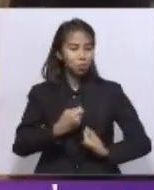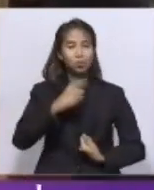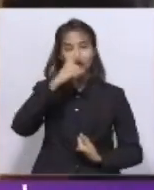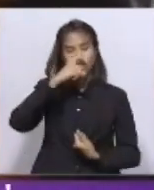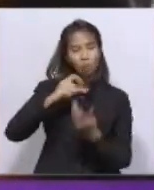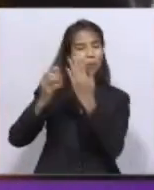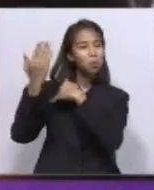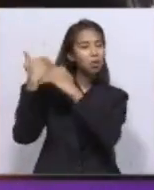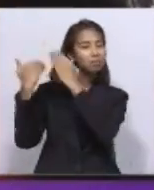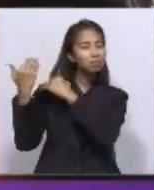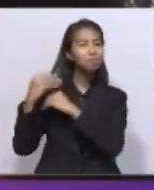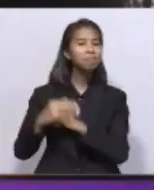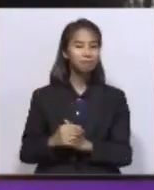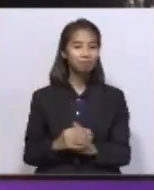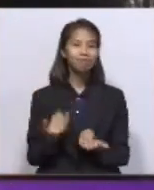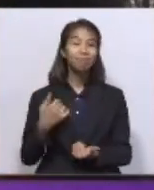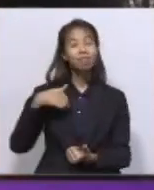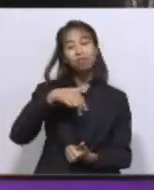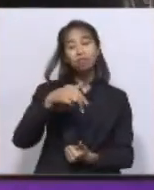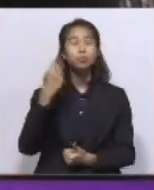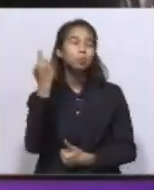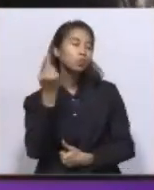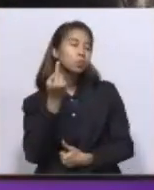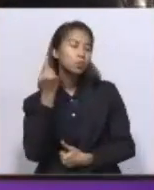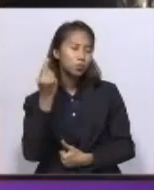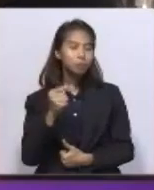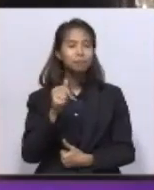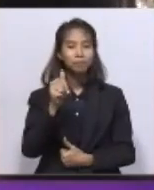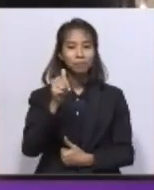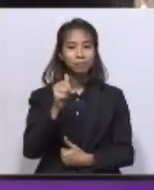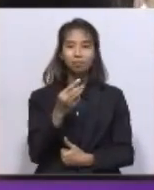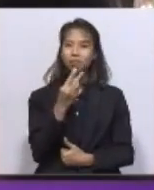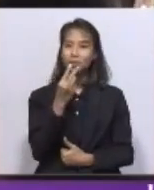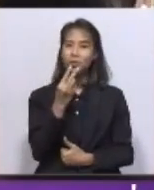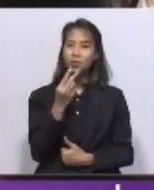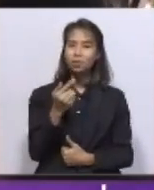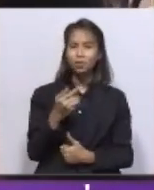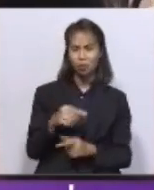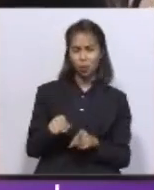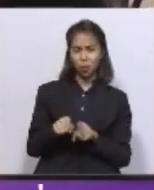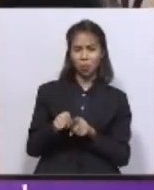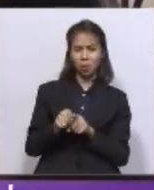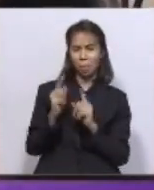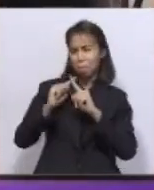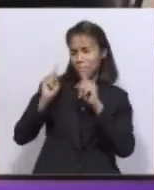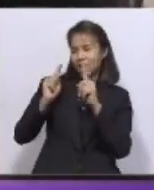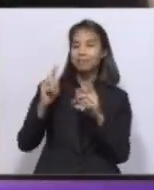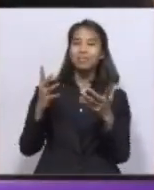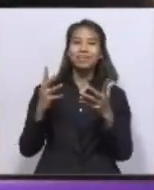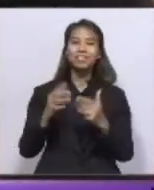ไทยมาเดินเล่นอะไรเงี้ยค่ะก็คือมันก็จะดูไม่ผิดปกติ